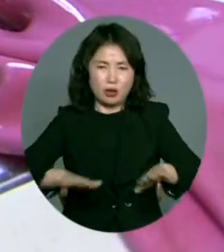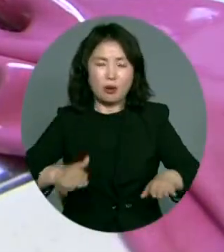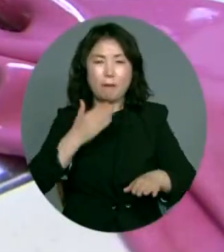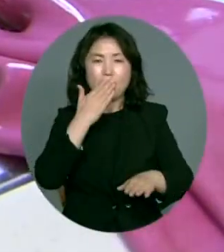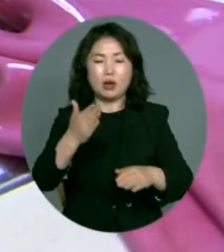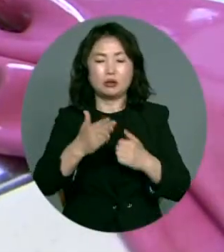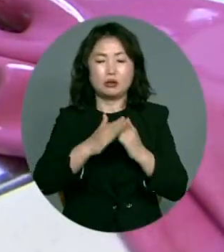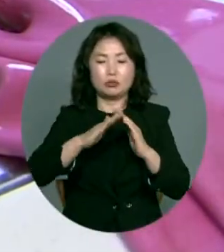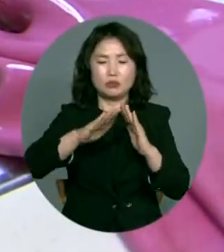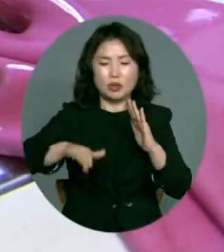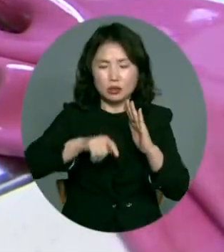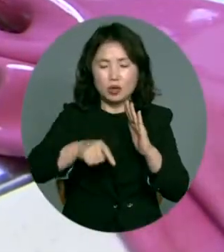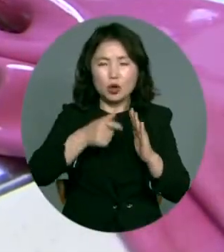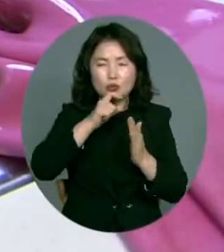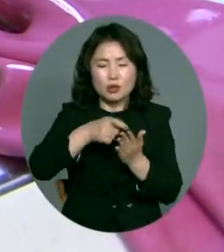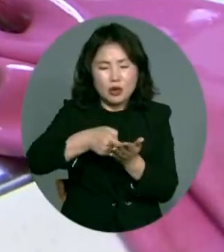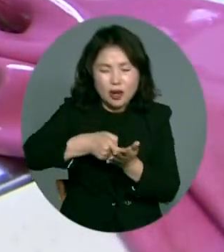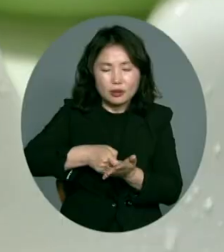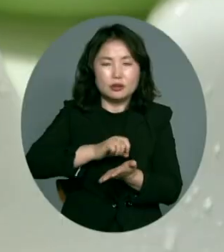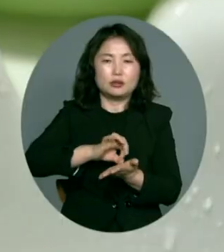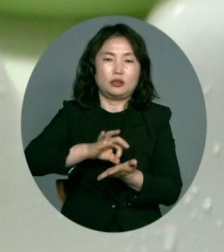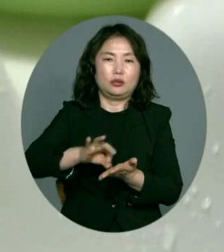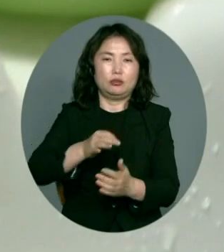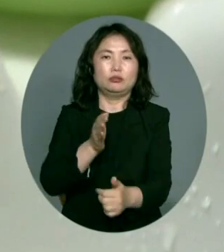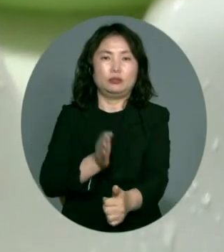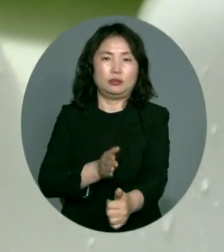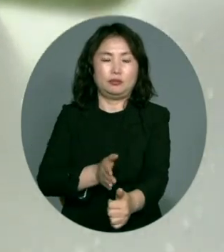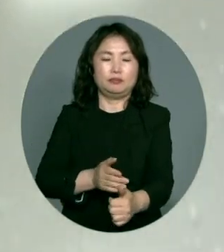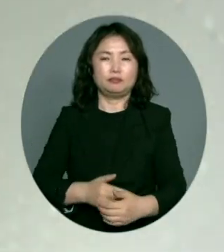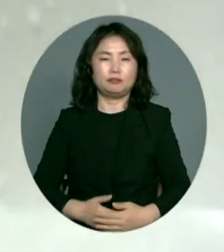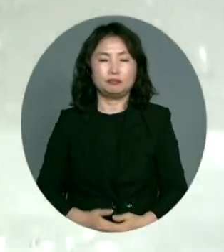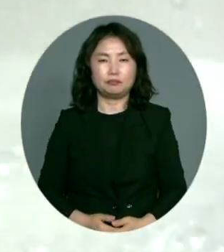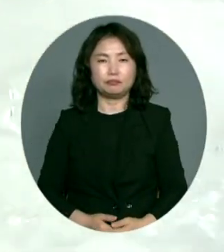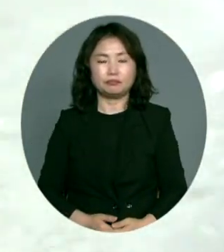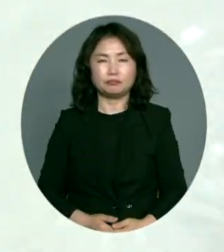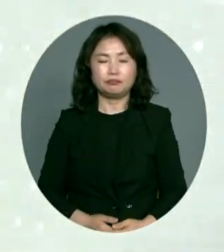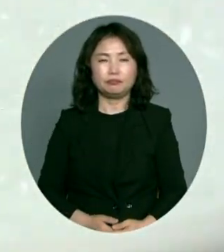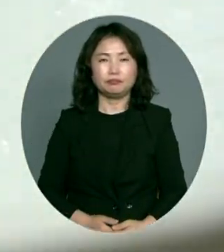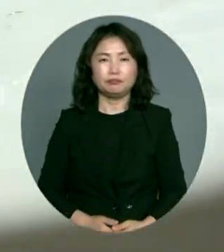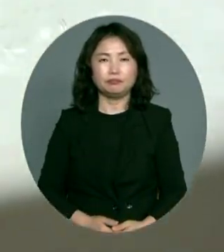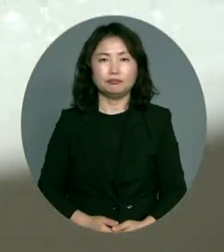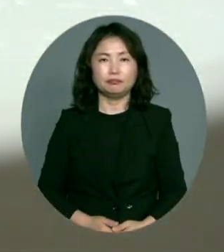가정에서 물을 아껴 써달라고 부탁했습니다. MBC 뉴스 손혜민입니다.